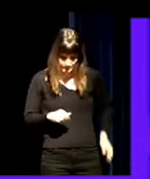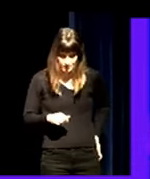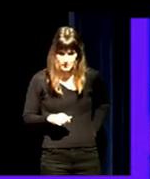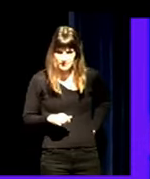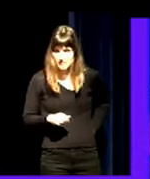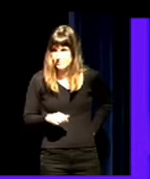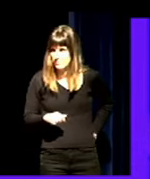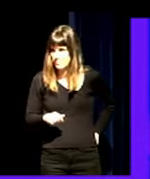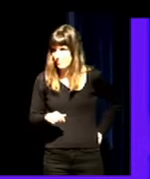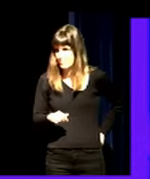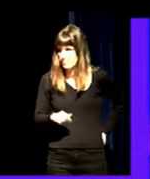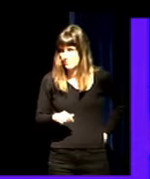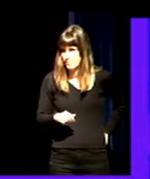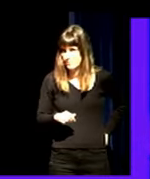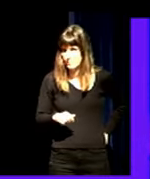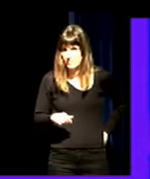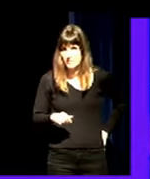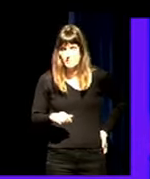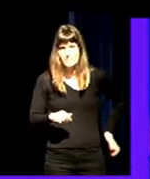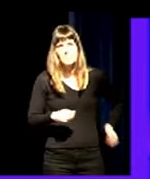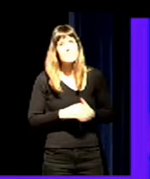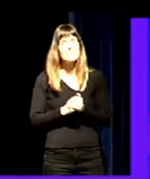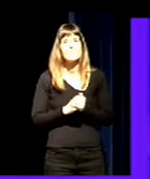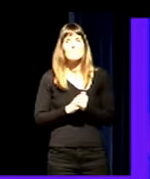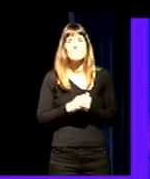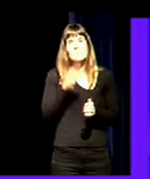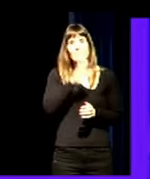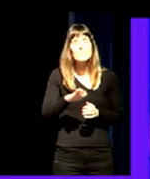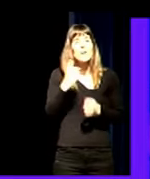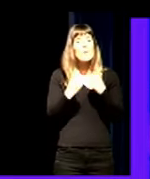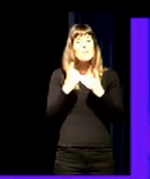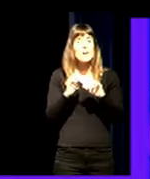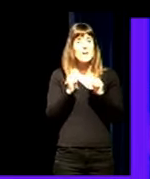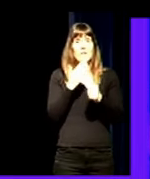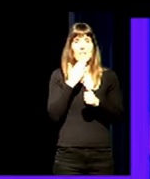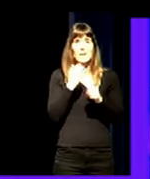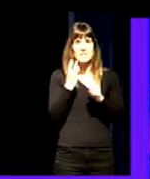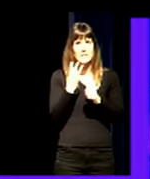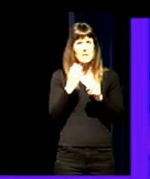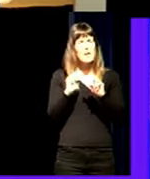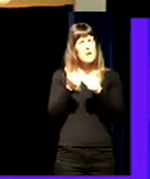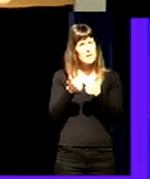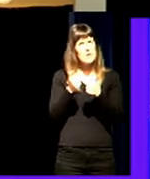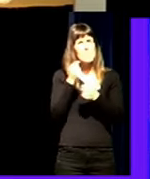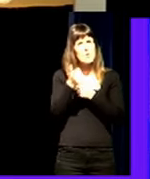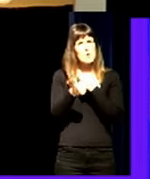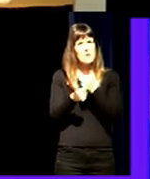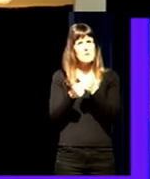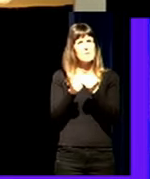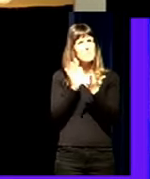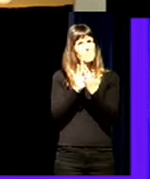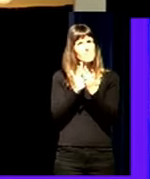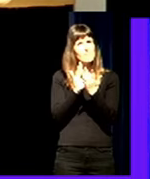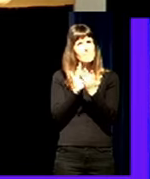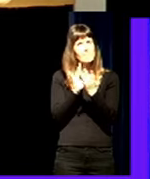Gure urte, hiru urtekin jadanik ja, zartuta dira lehenengo ukipenak esaten direnak, bale? Eta hori, bueno, edo zein tabernan zartzen dut